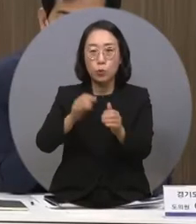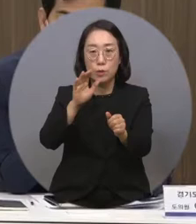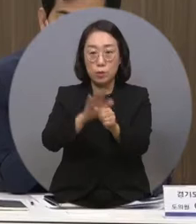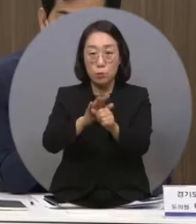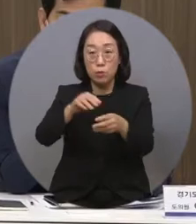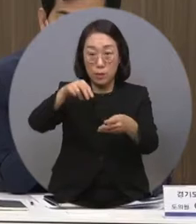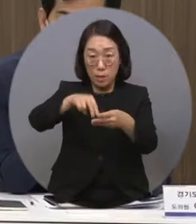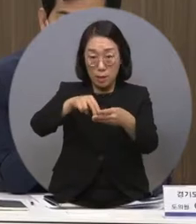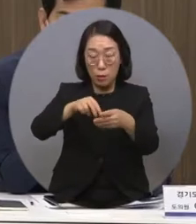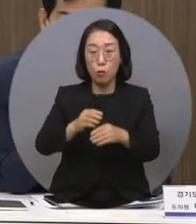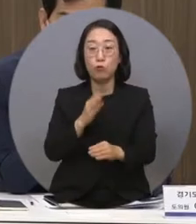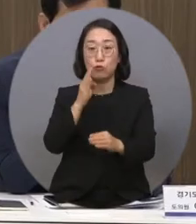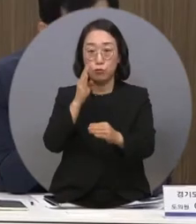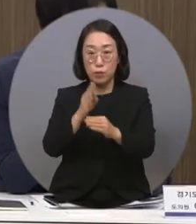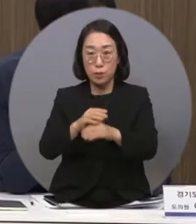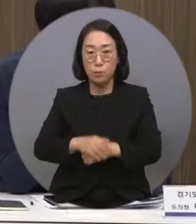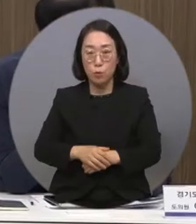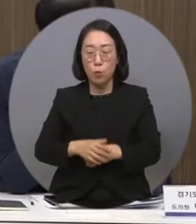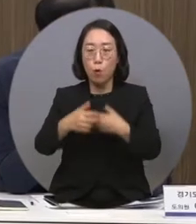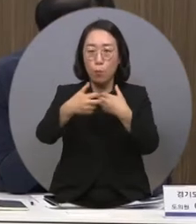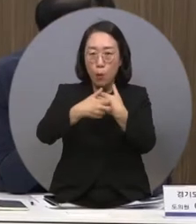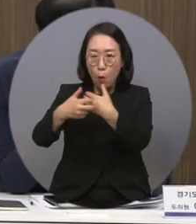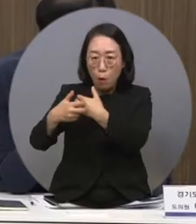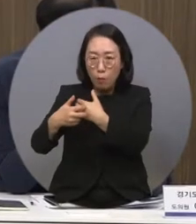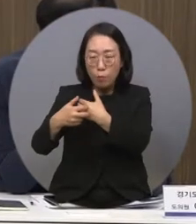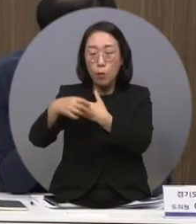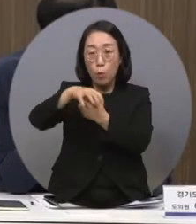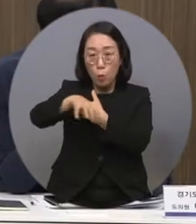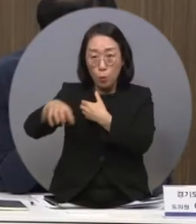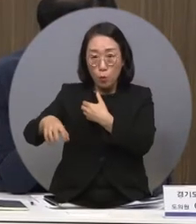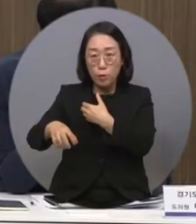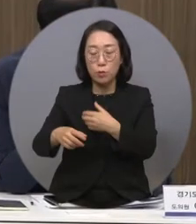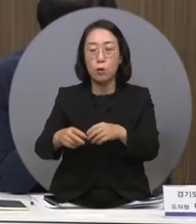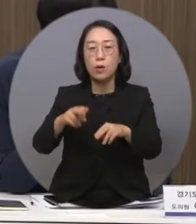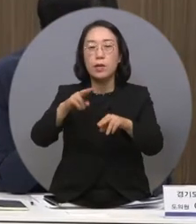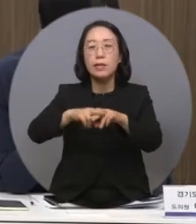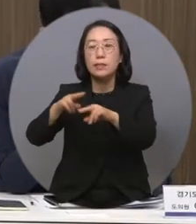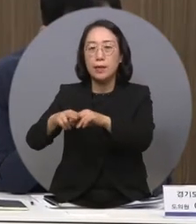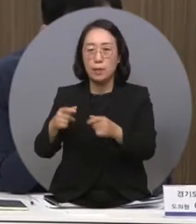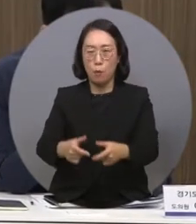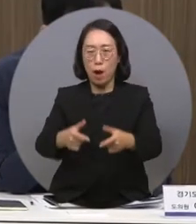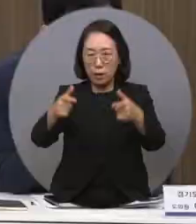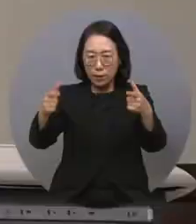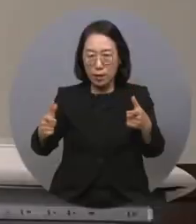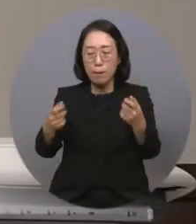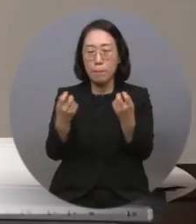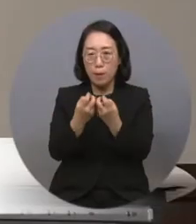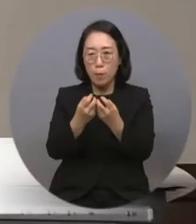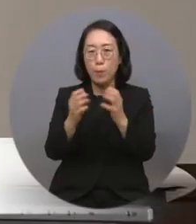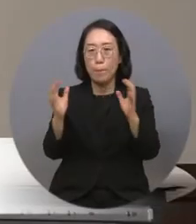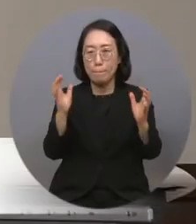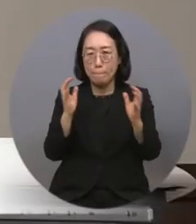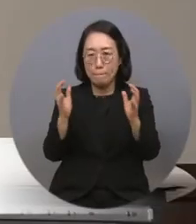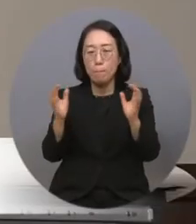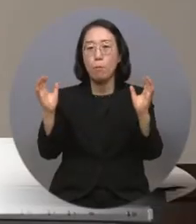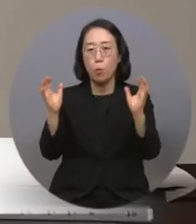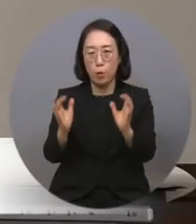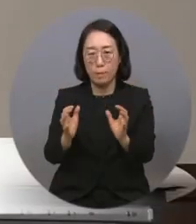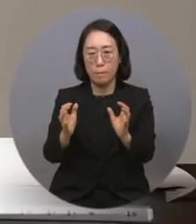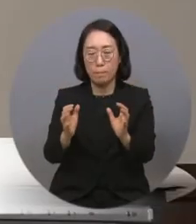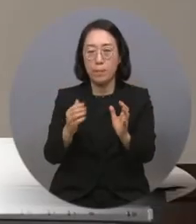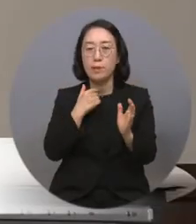주관으로 의료기관 대상 장애인 고용 확대 방안을 위한 간담회를 개최했습니다. 우리 사회가